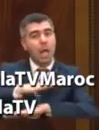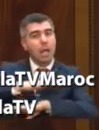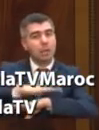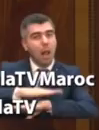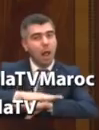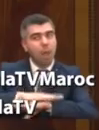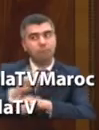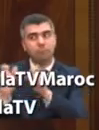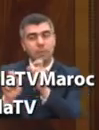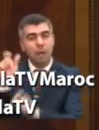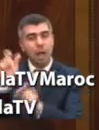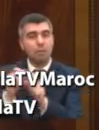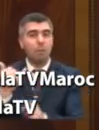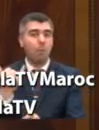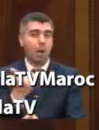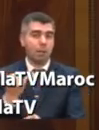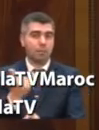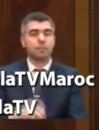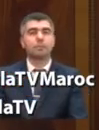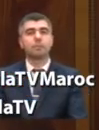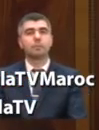لمناهضة التعذيب.